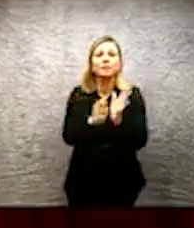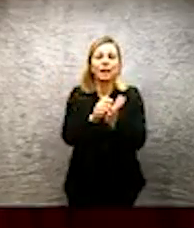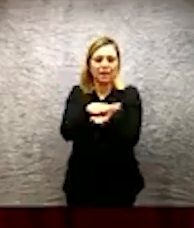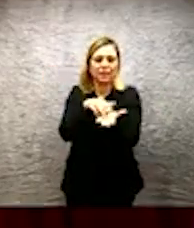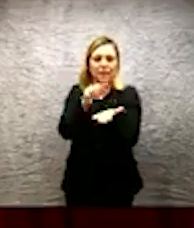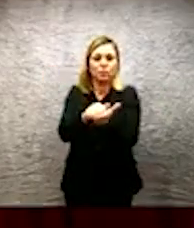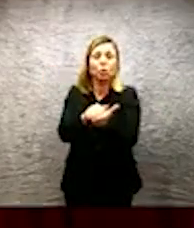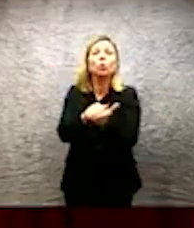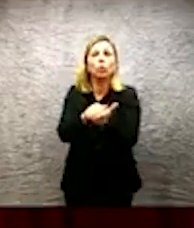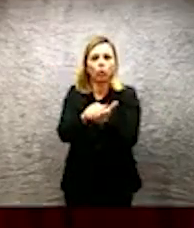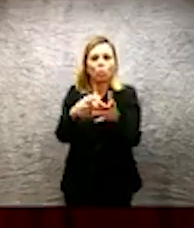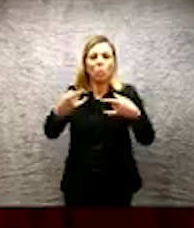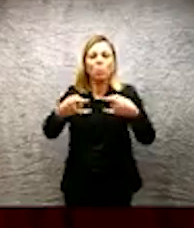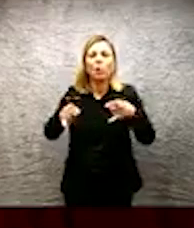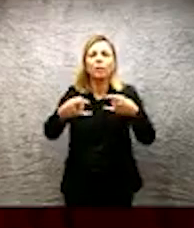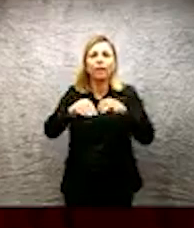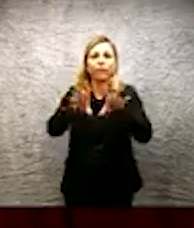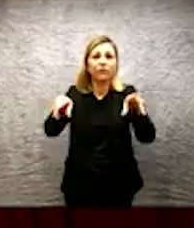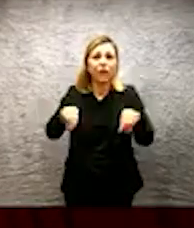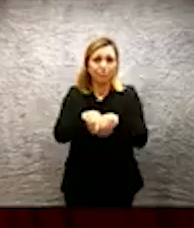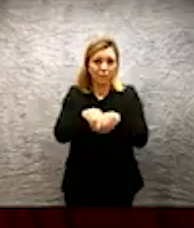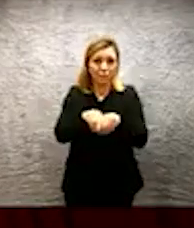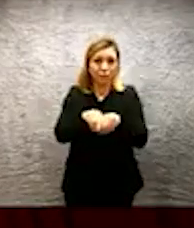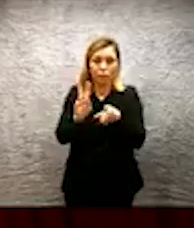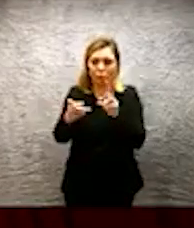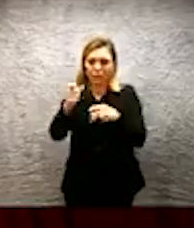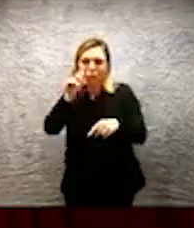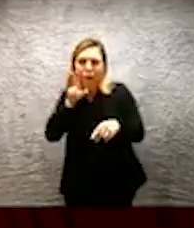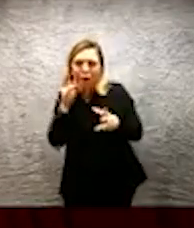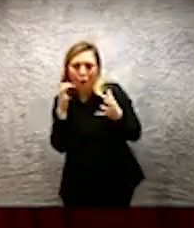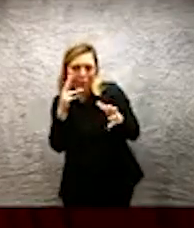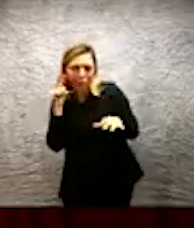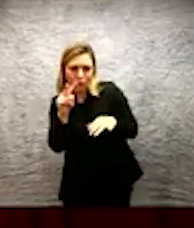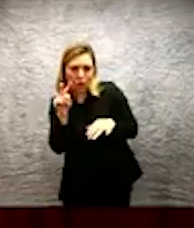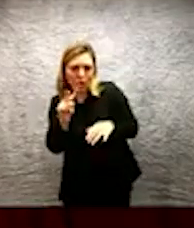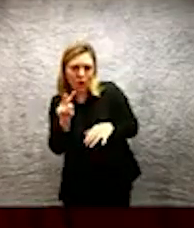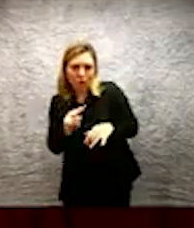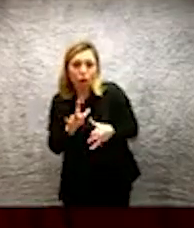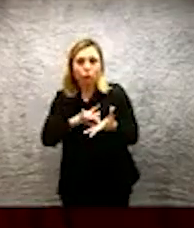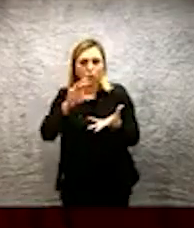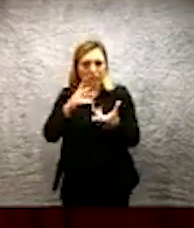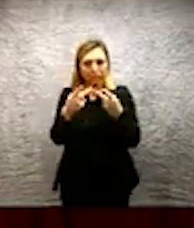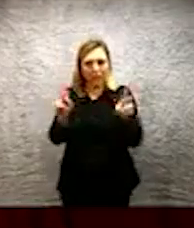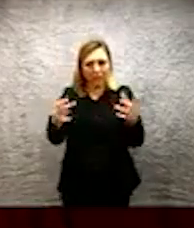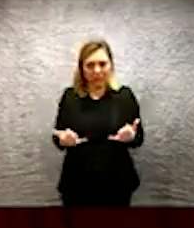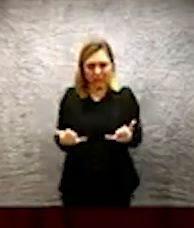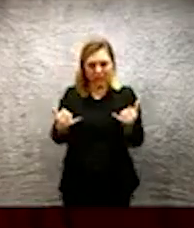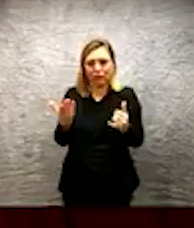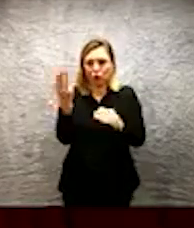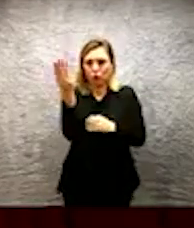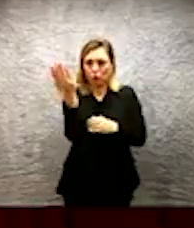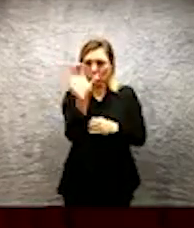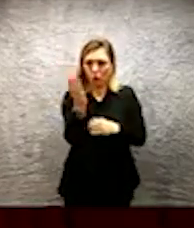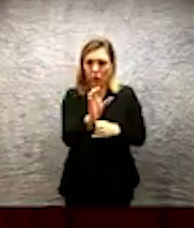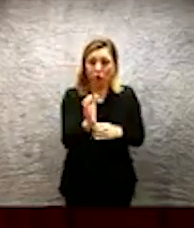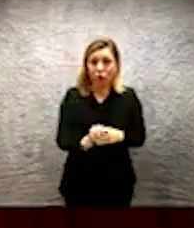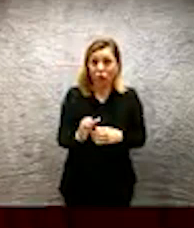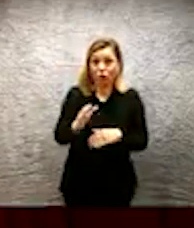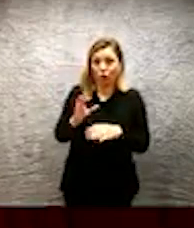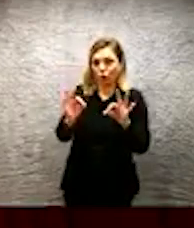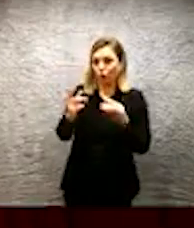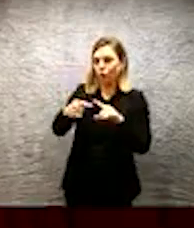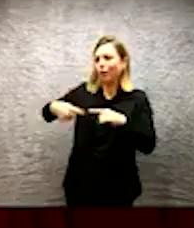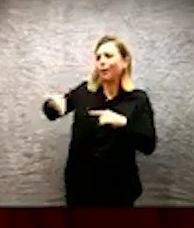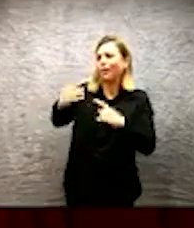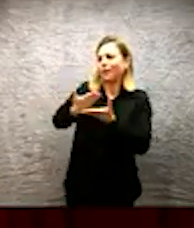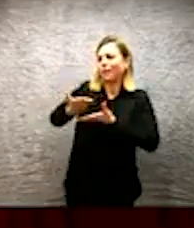pense que les parents auront eux aussi envie de le consulter. Donc on le mettra sur le site de la ville. Ça aussi, c'est des échanges que j'ai eu encore cette semaine suite à ce qu'on avait pu se